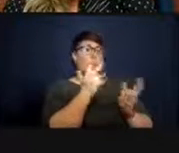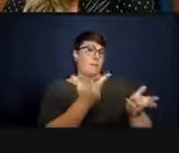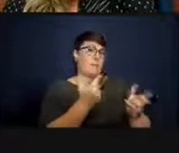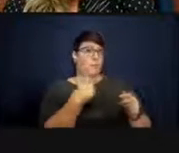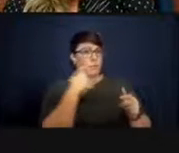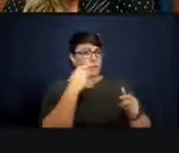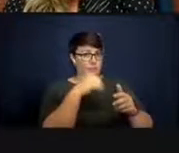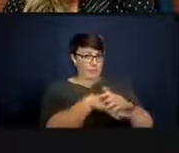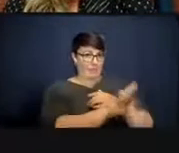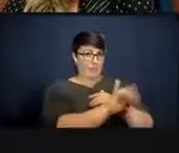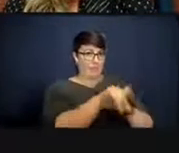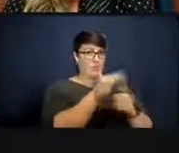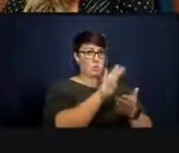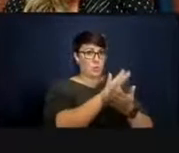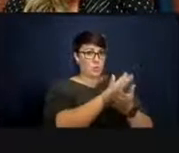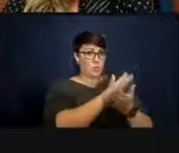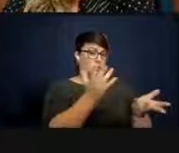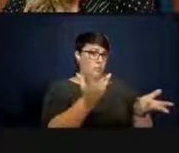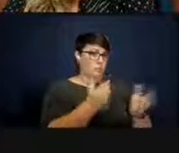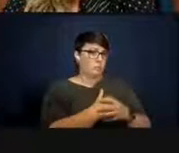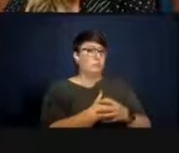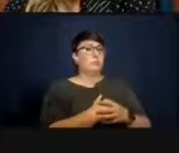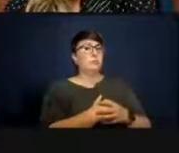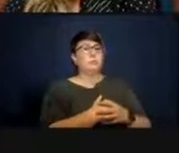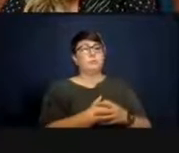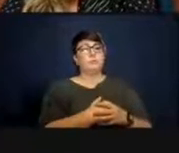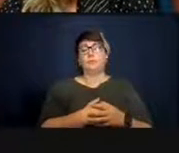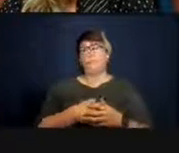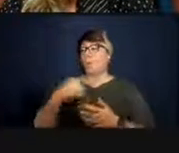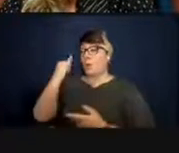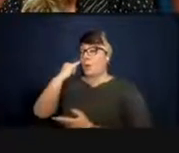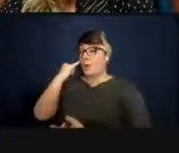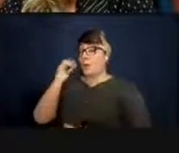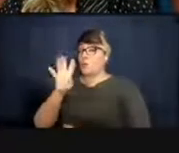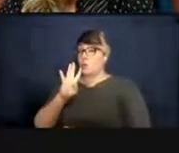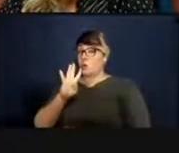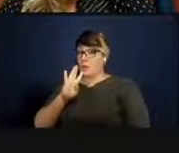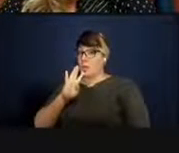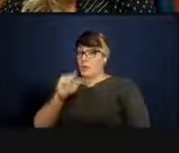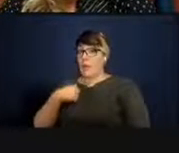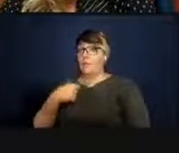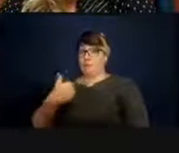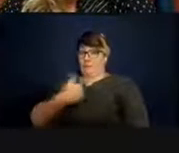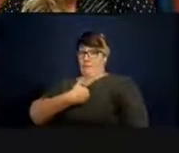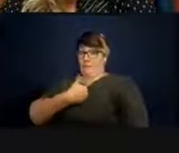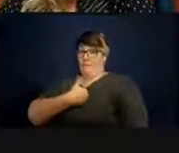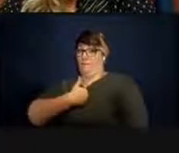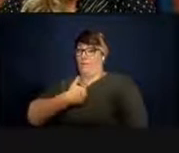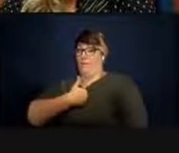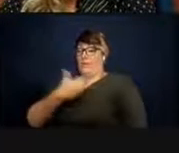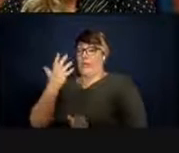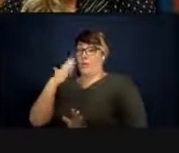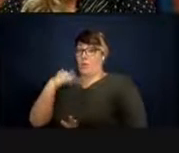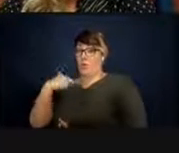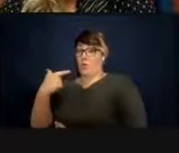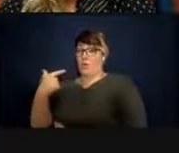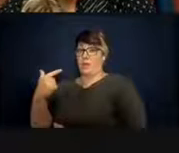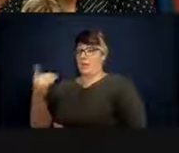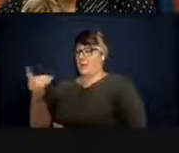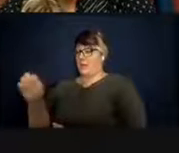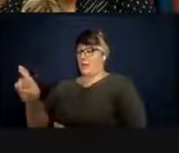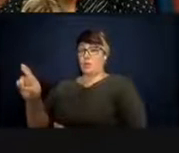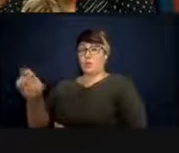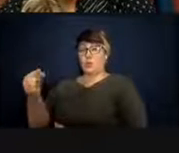سنختار ليكون في هذه المدارس؟ إذا كنتم تتحدثون، أنا سأتحدث بطريقة